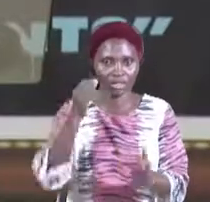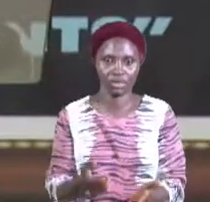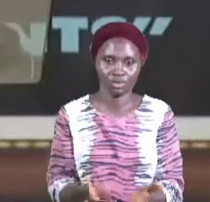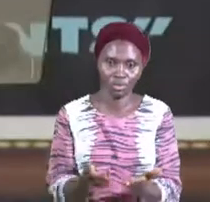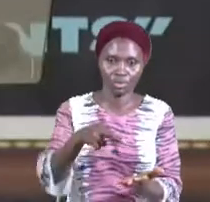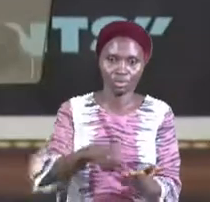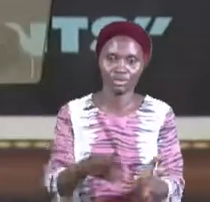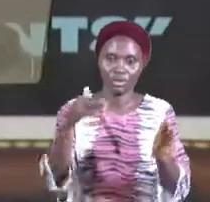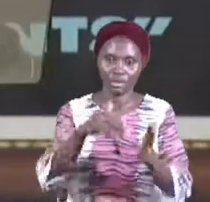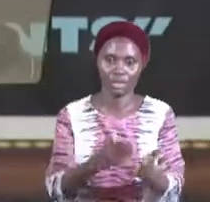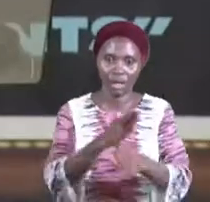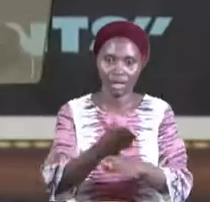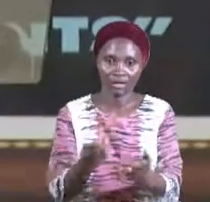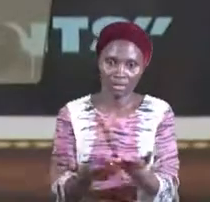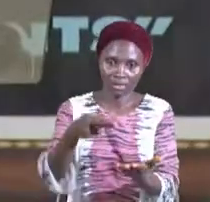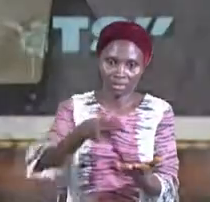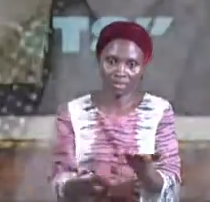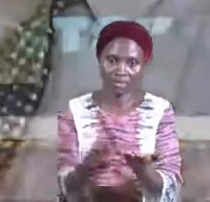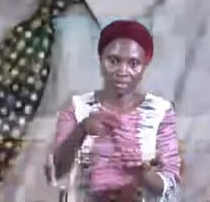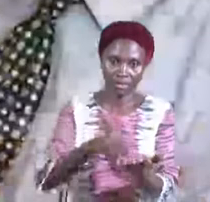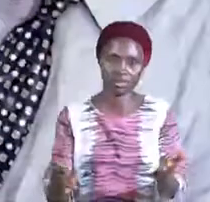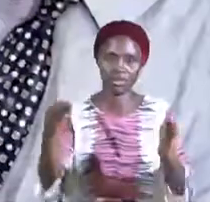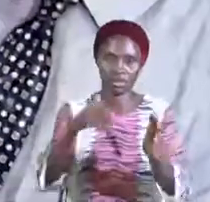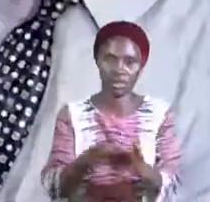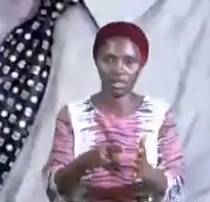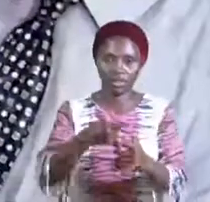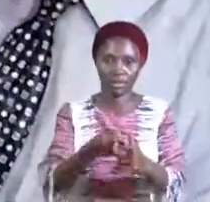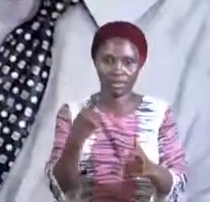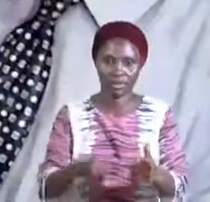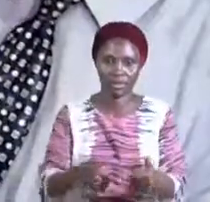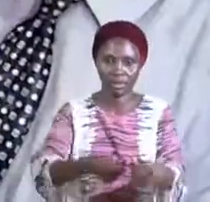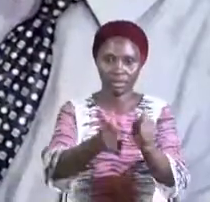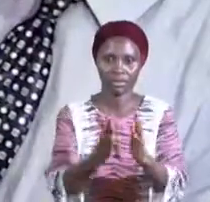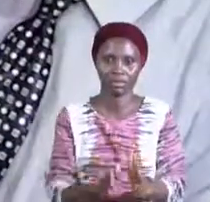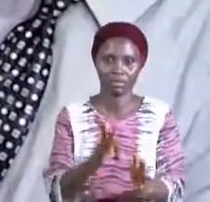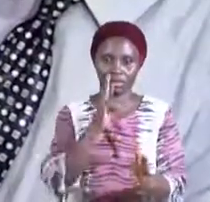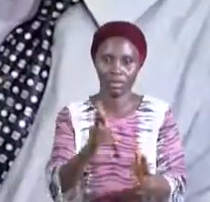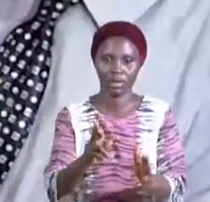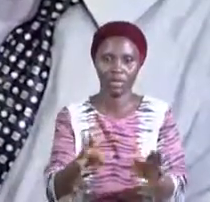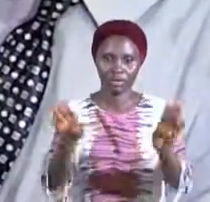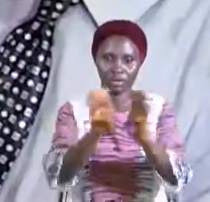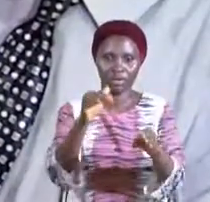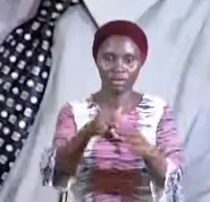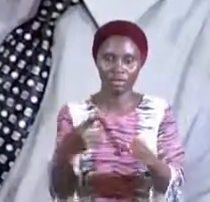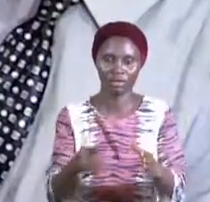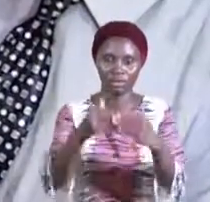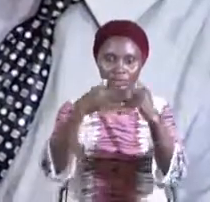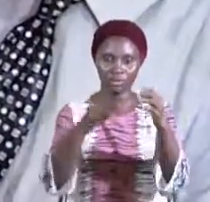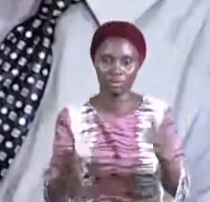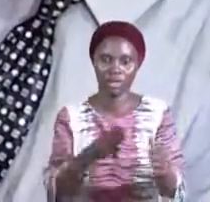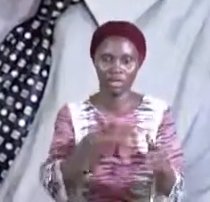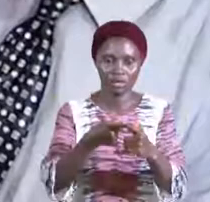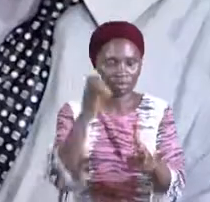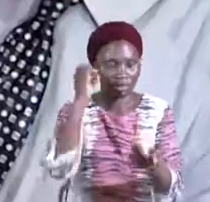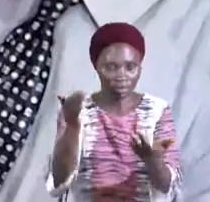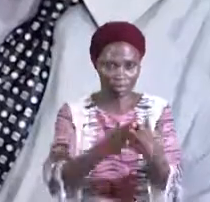encore. Après être ressuscité, les disciples étaient enfermés dans la chambre. Il est venu vers eux pour dire que